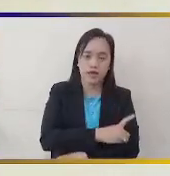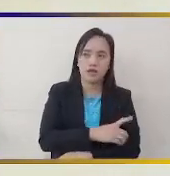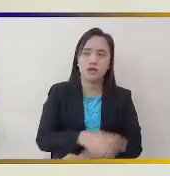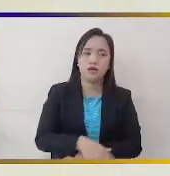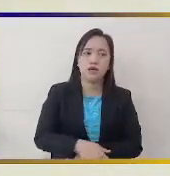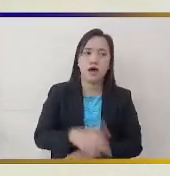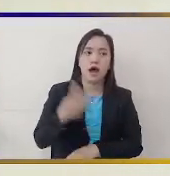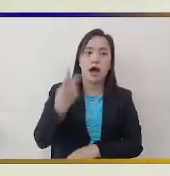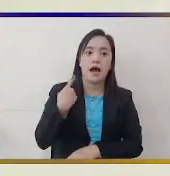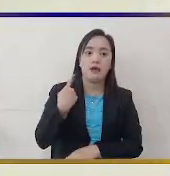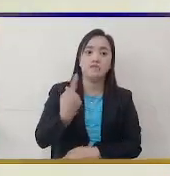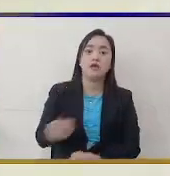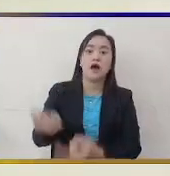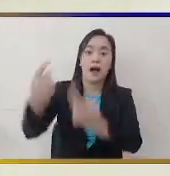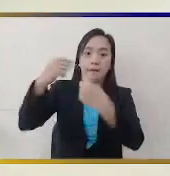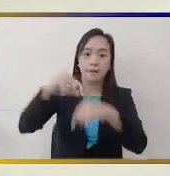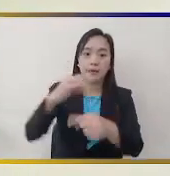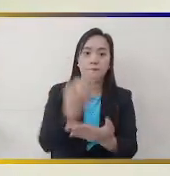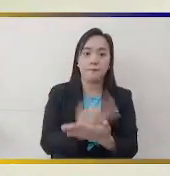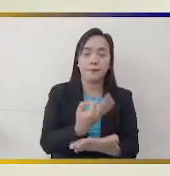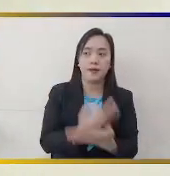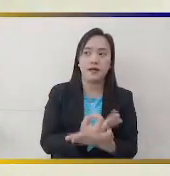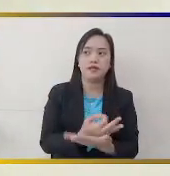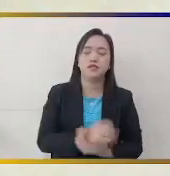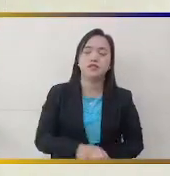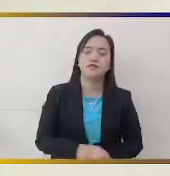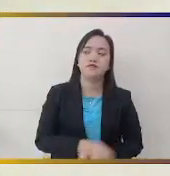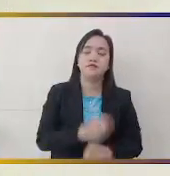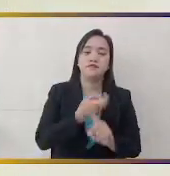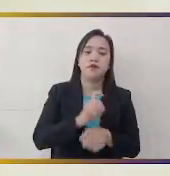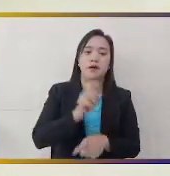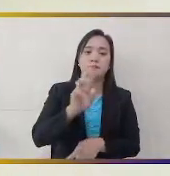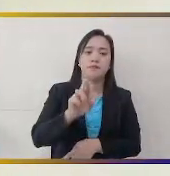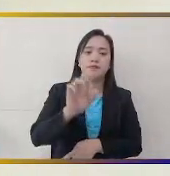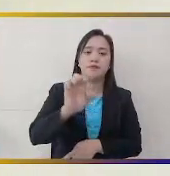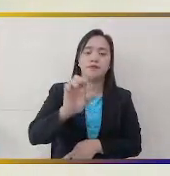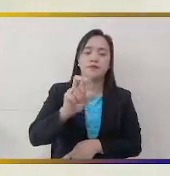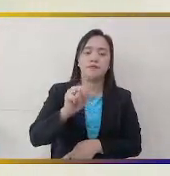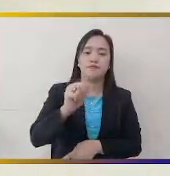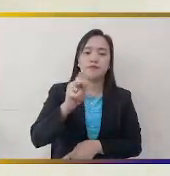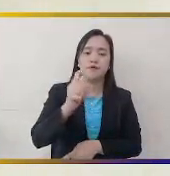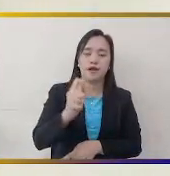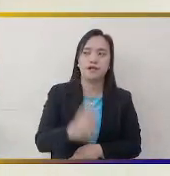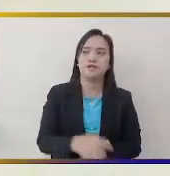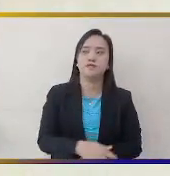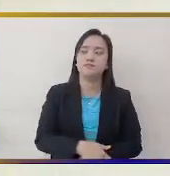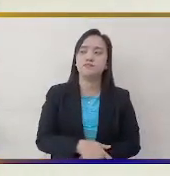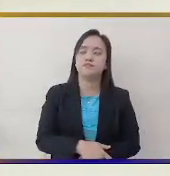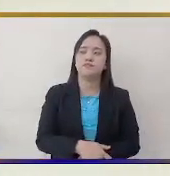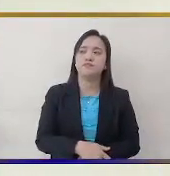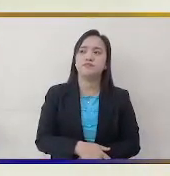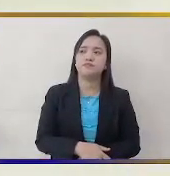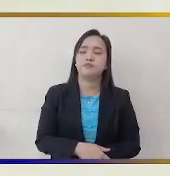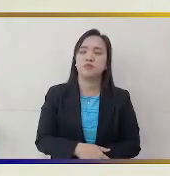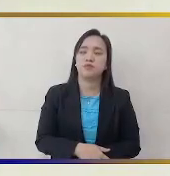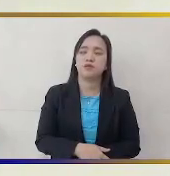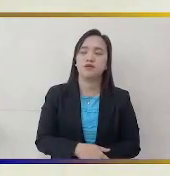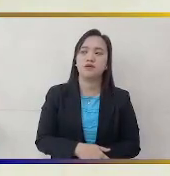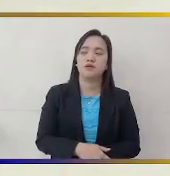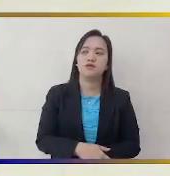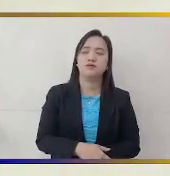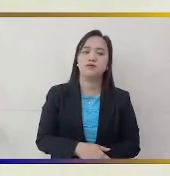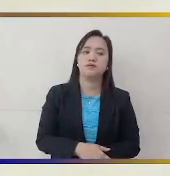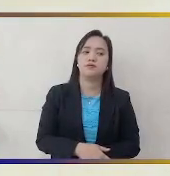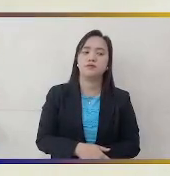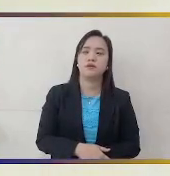ito at mga kapatid tinugon ng panginoon yon at dahil sa hindi